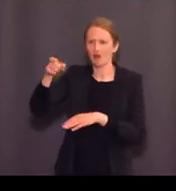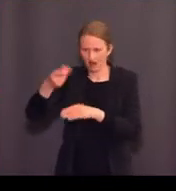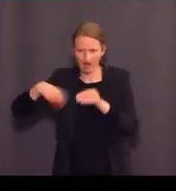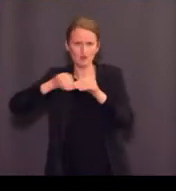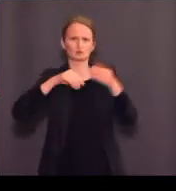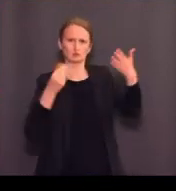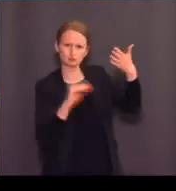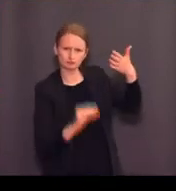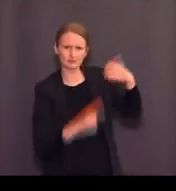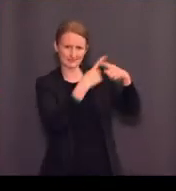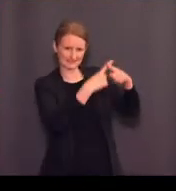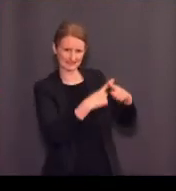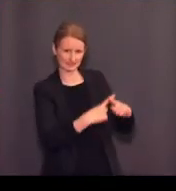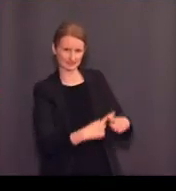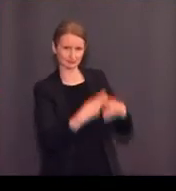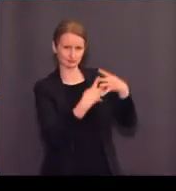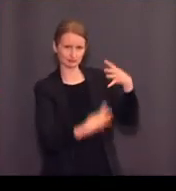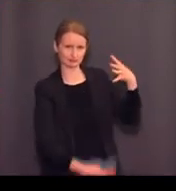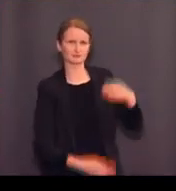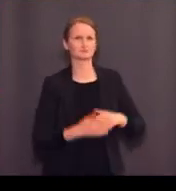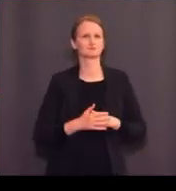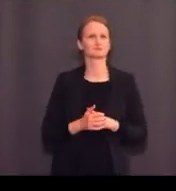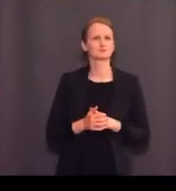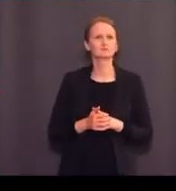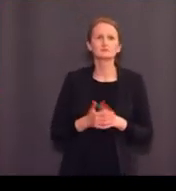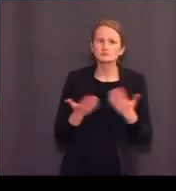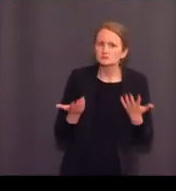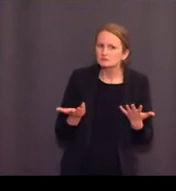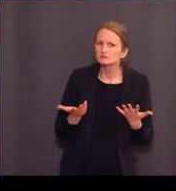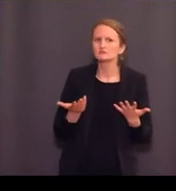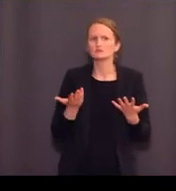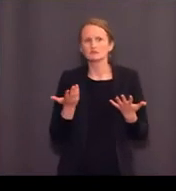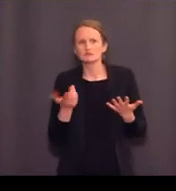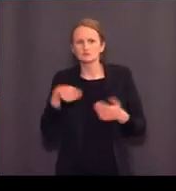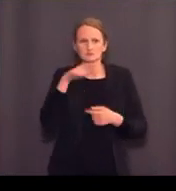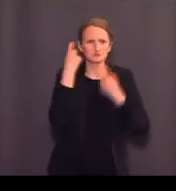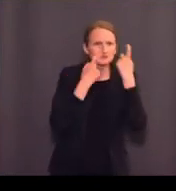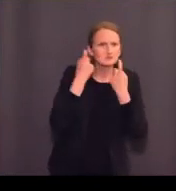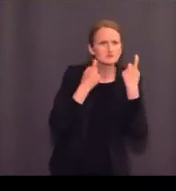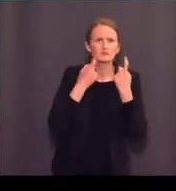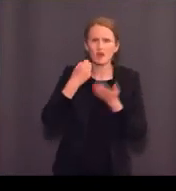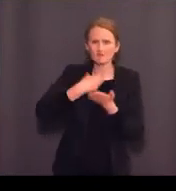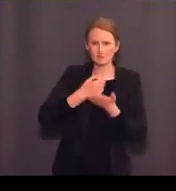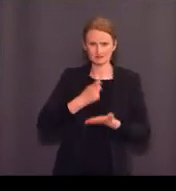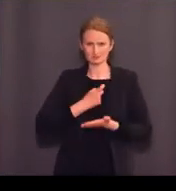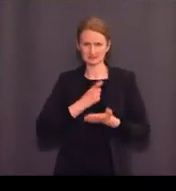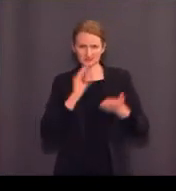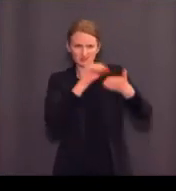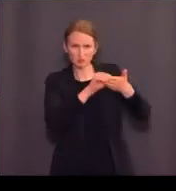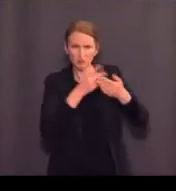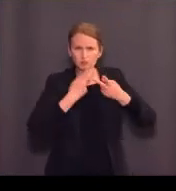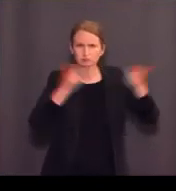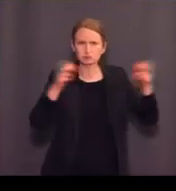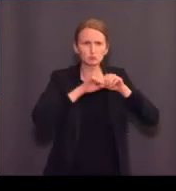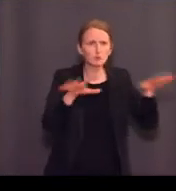seule information contenue dans cette base de données est « cette personne représente un risque